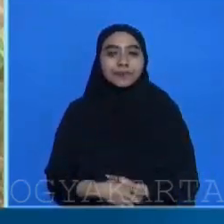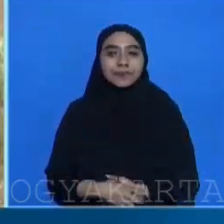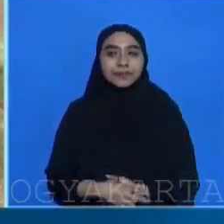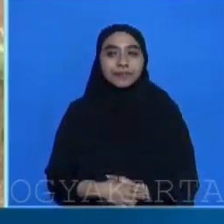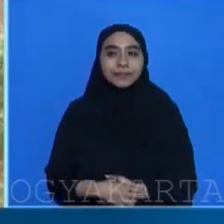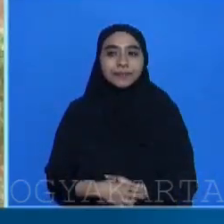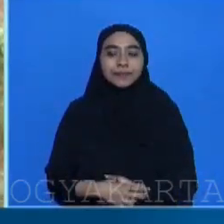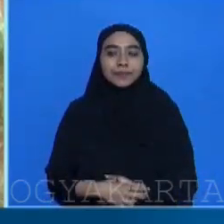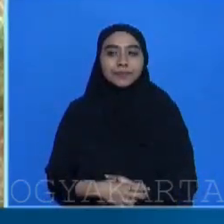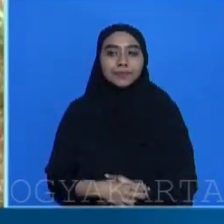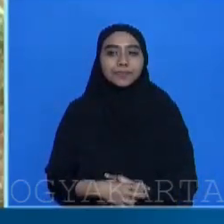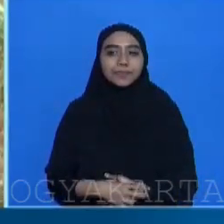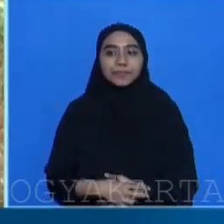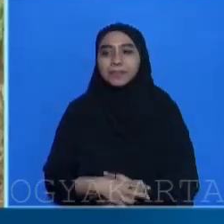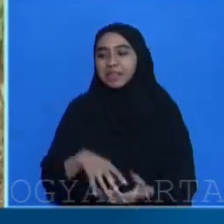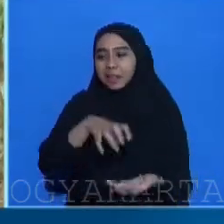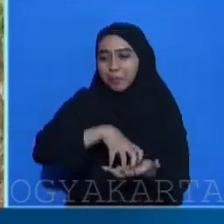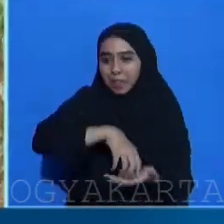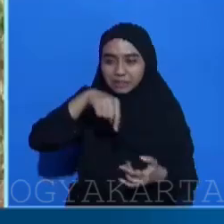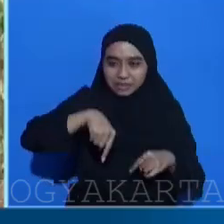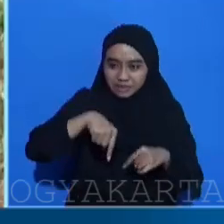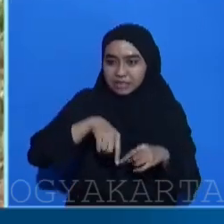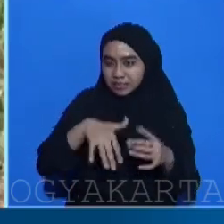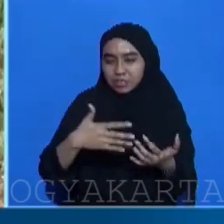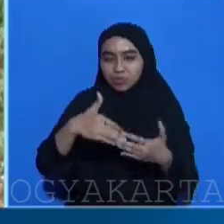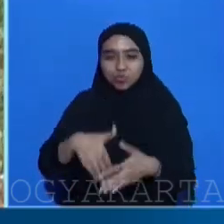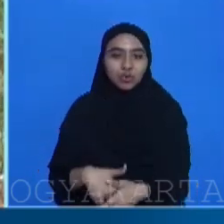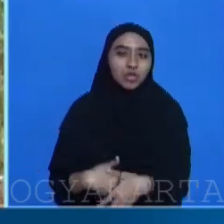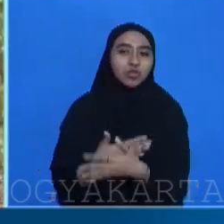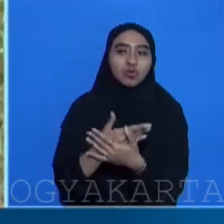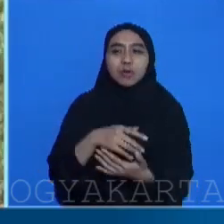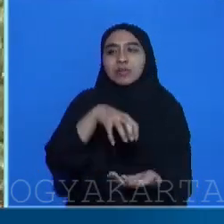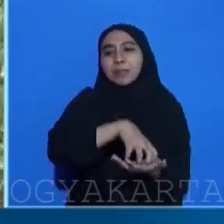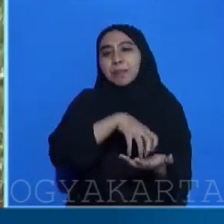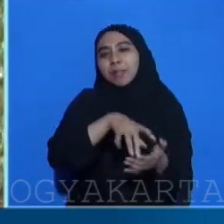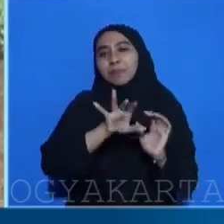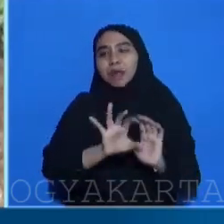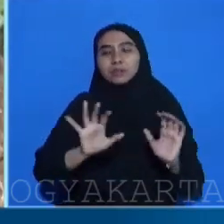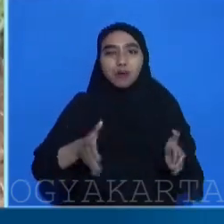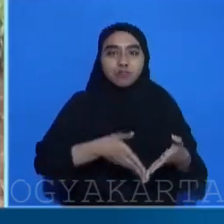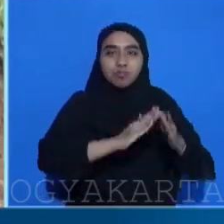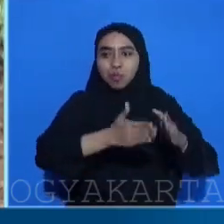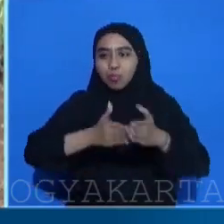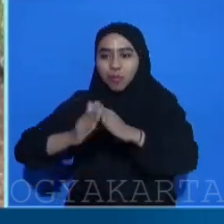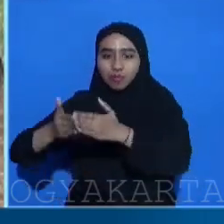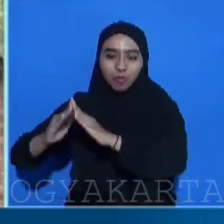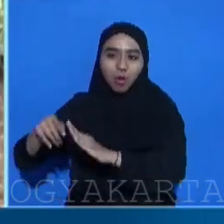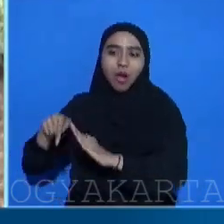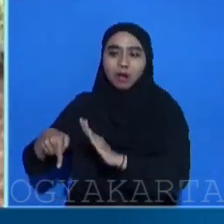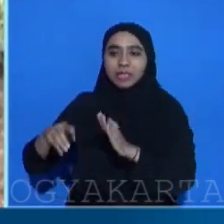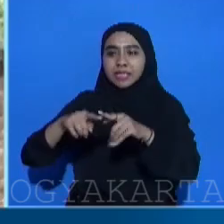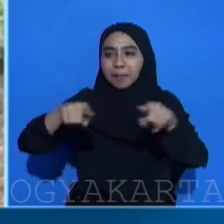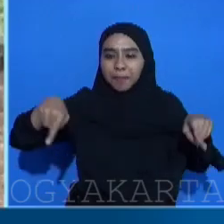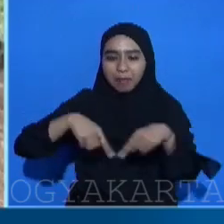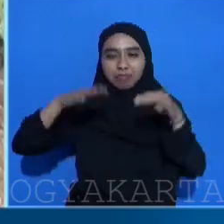berada di zona selatan Gunung Kidul topografi kapanewon Purwosari didominasi perbukitan lahan pertanian juga banyak